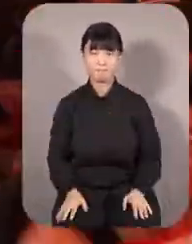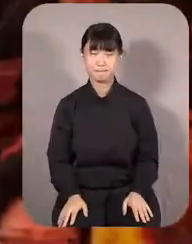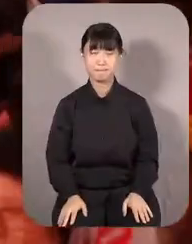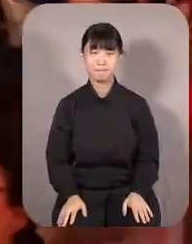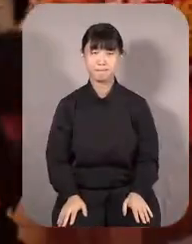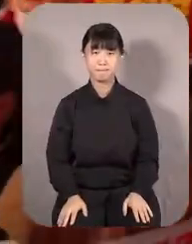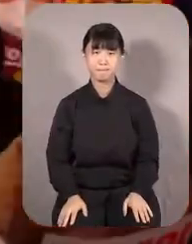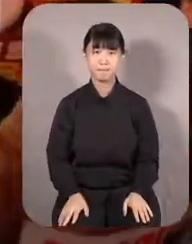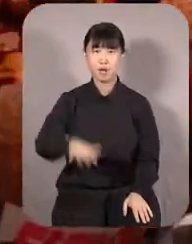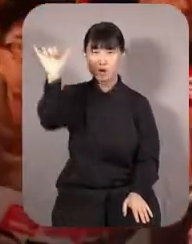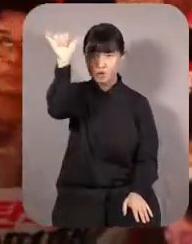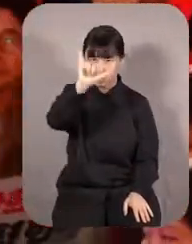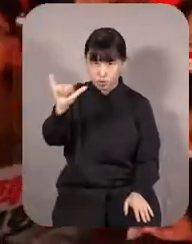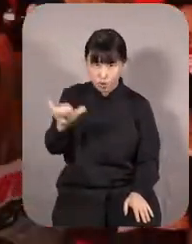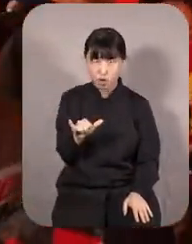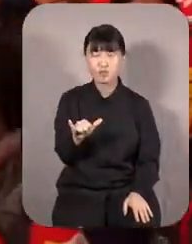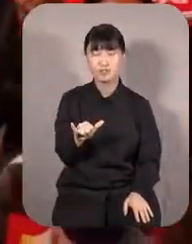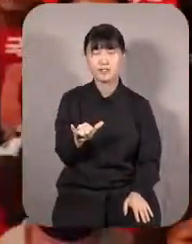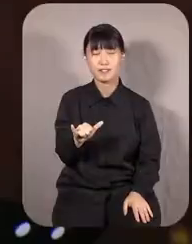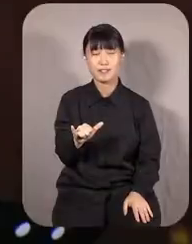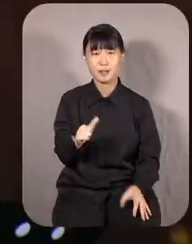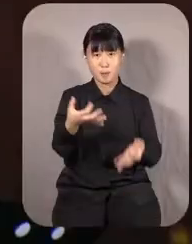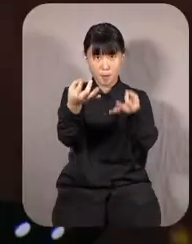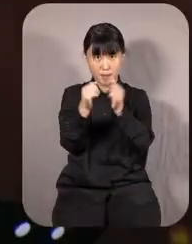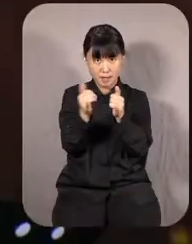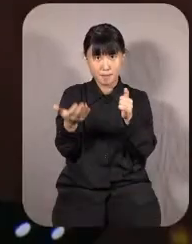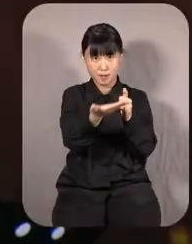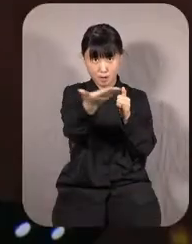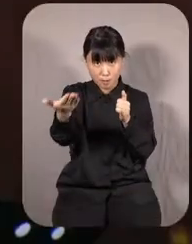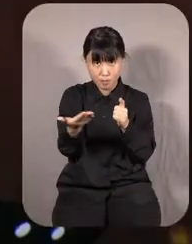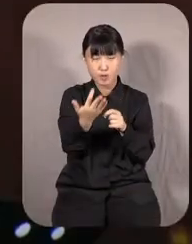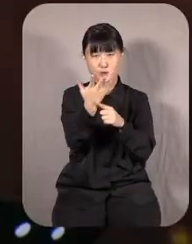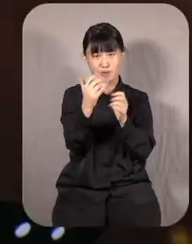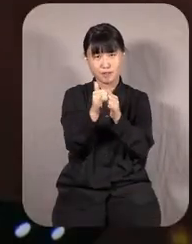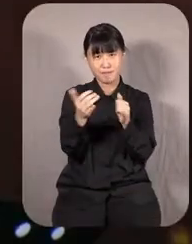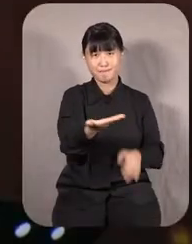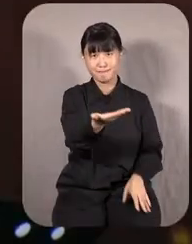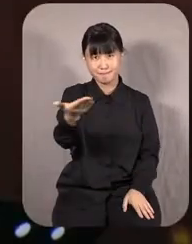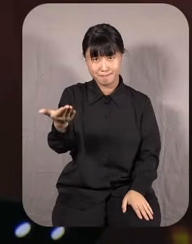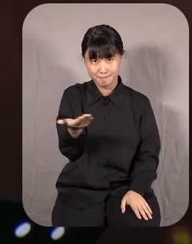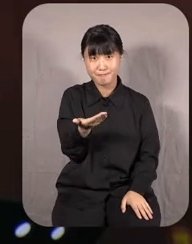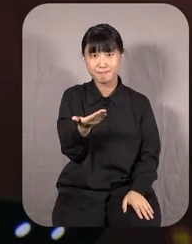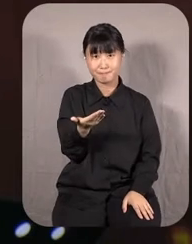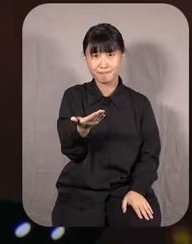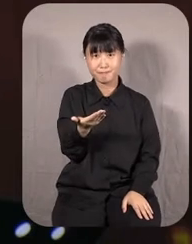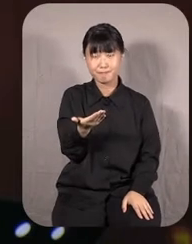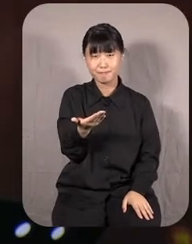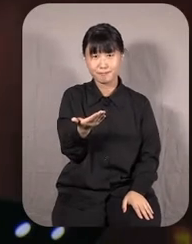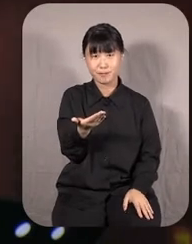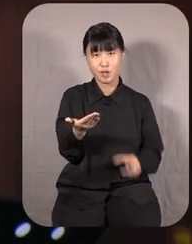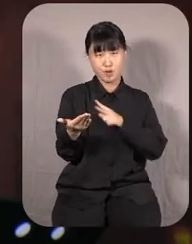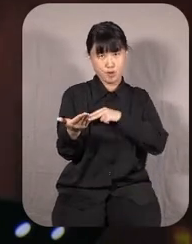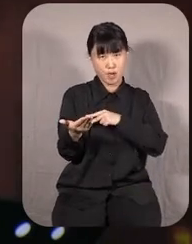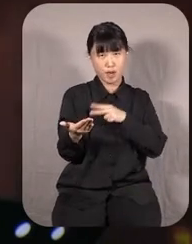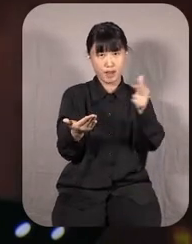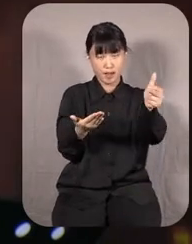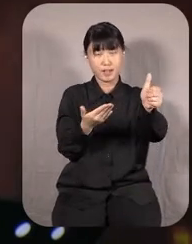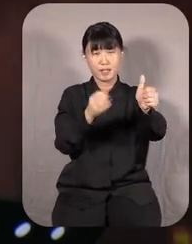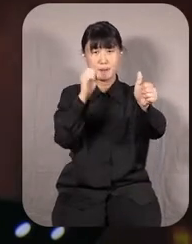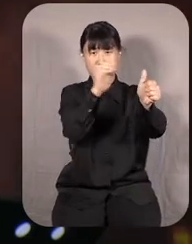전국에 계신 우리 촛불 시민들께서도 자신들의 지역구 국회의원들에게 답변을 촉구해 주십시오.